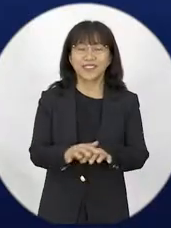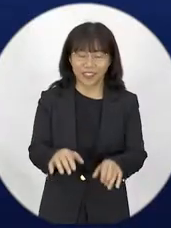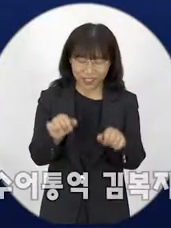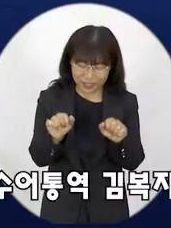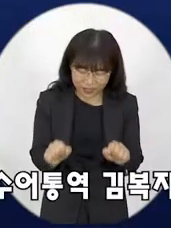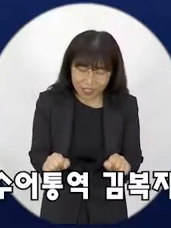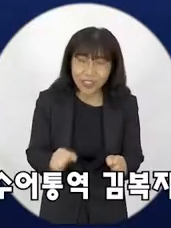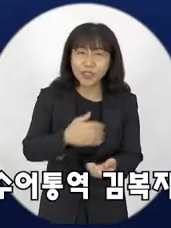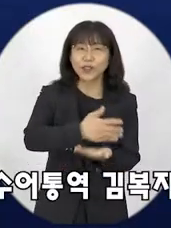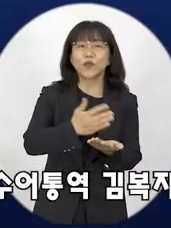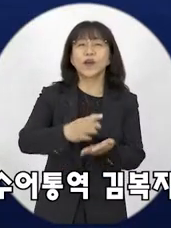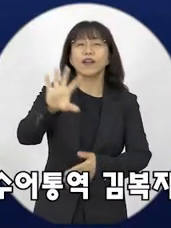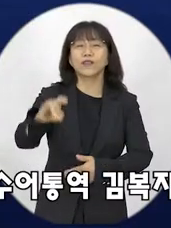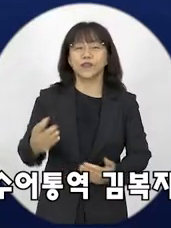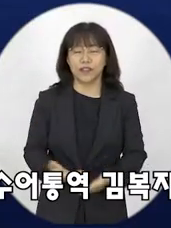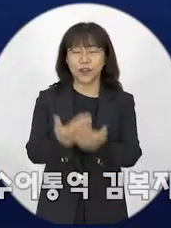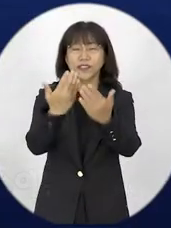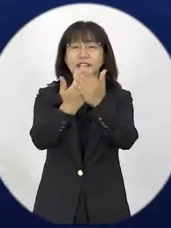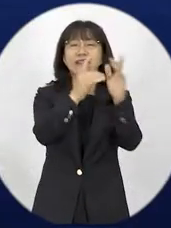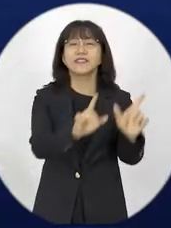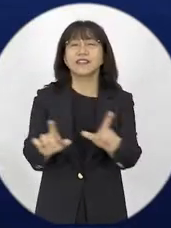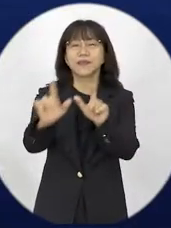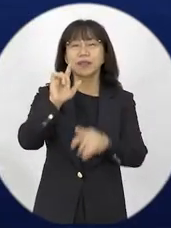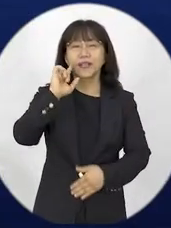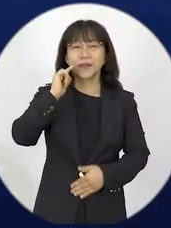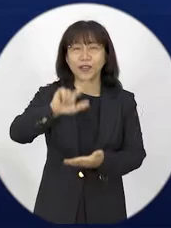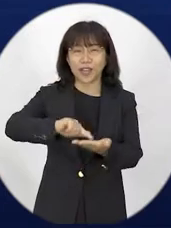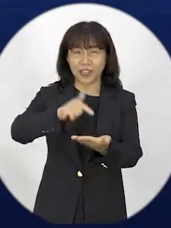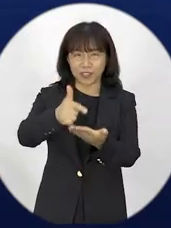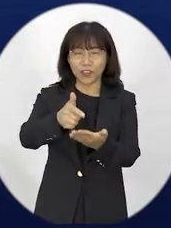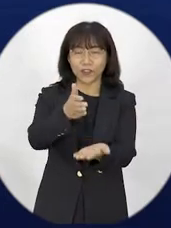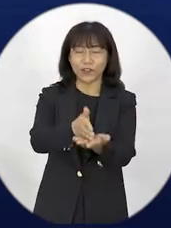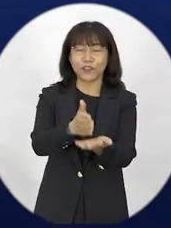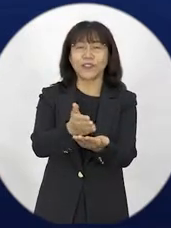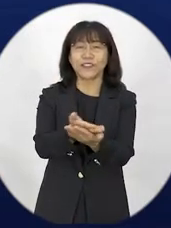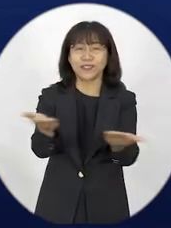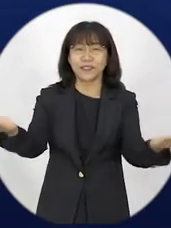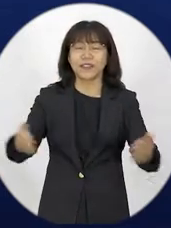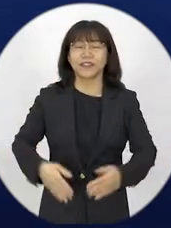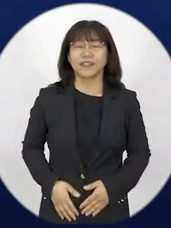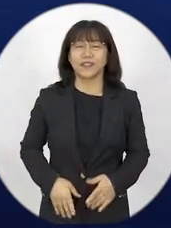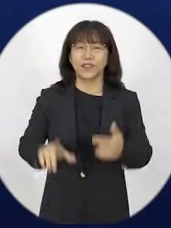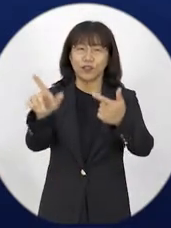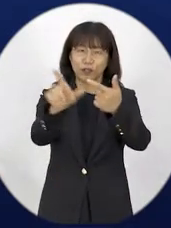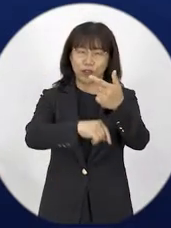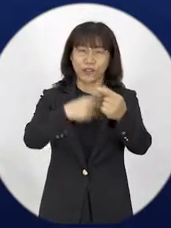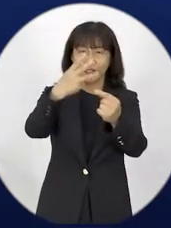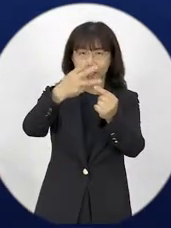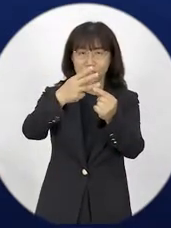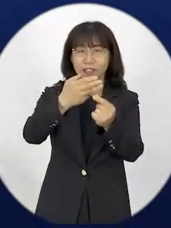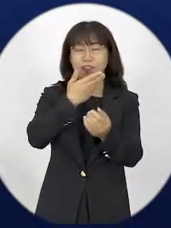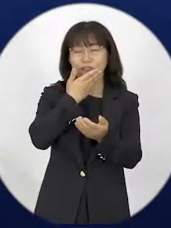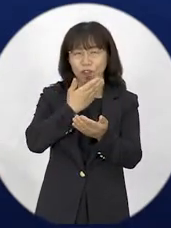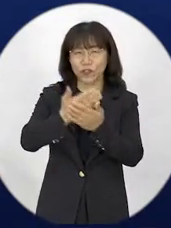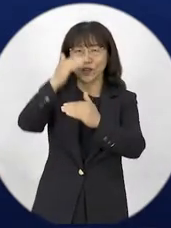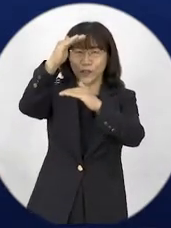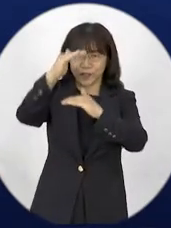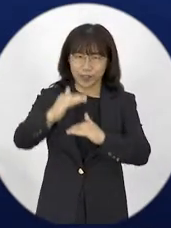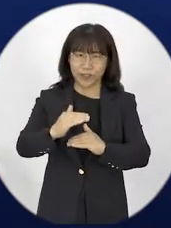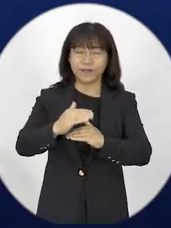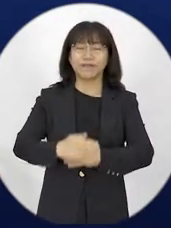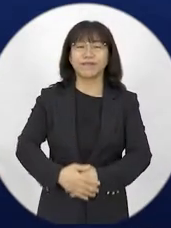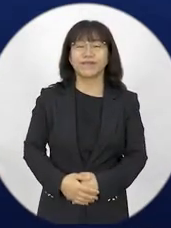구민 여러분 안녕하십니까? 조화로운 성장 삶이 아름다운 강서 아이강서 TV 김민주입니다. 6월 셋째 주 주간